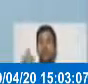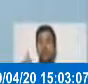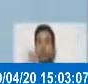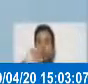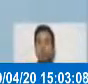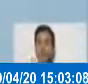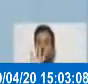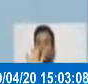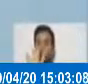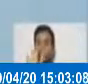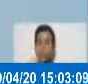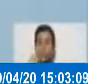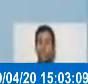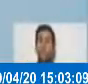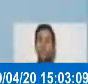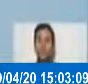ইউনিট 102টি।